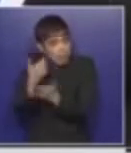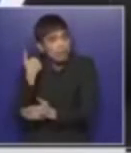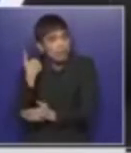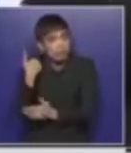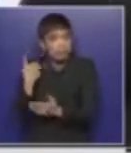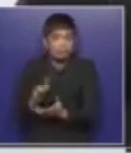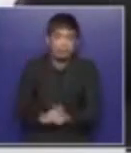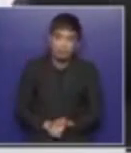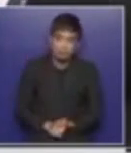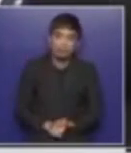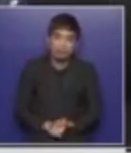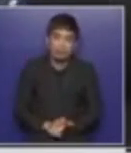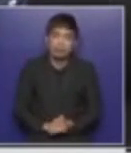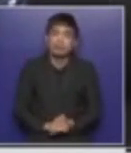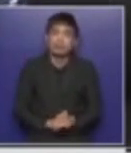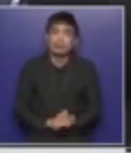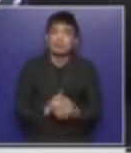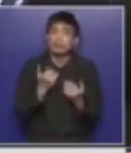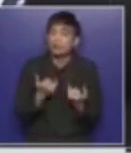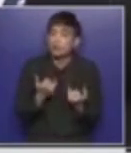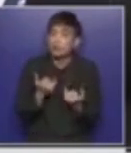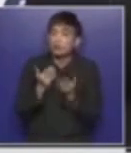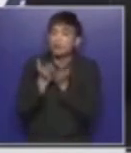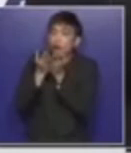แต่ท่านประธานครับผู้กองทัพเรือเนี่ยเอาเงินไปซื้อเรือดำน้ำ